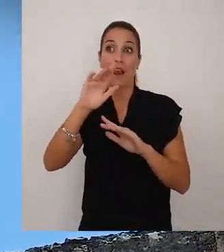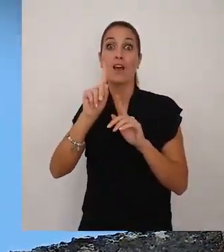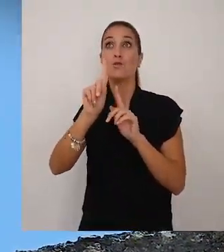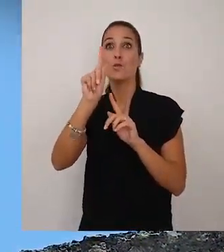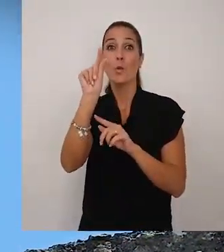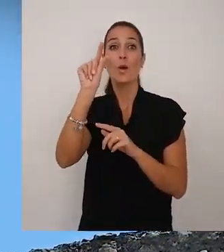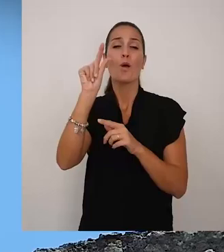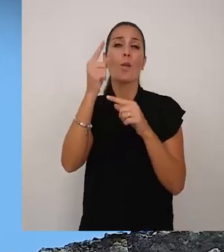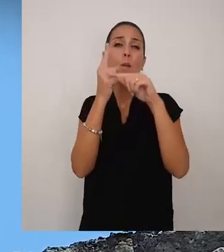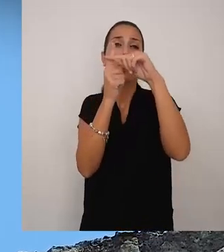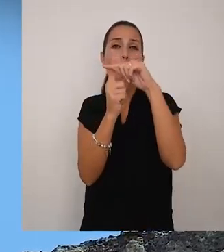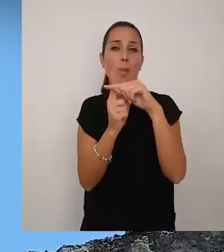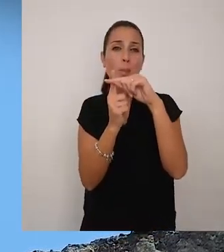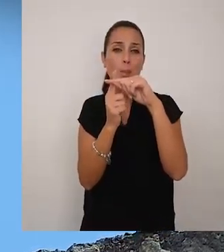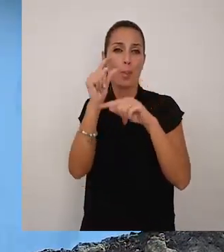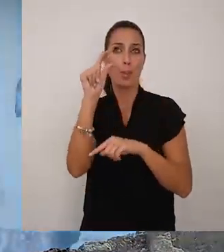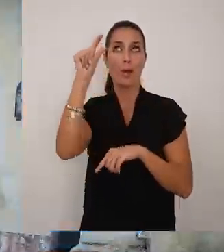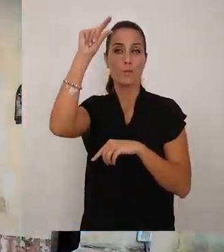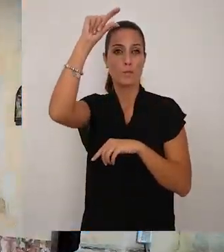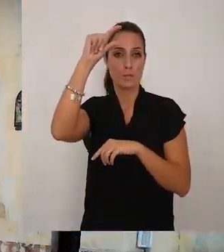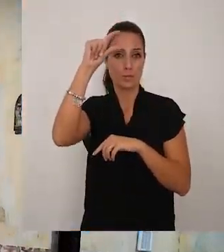lapidea sormontata in cima.